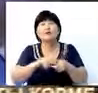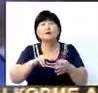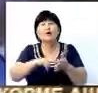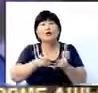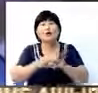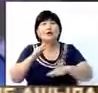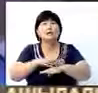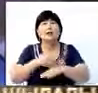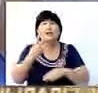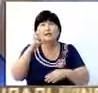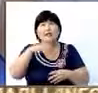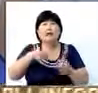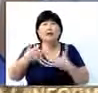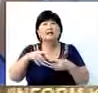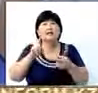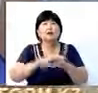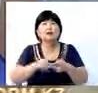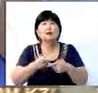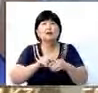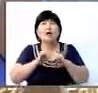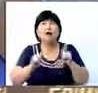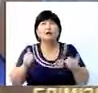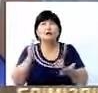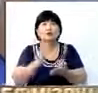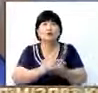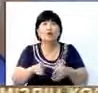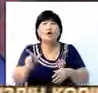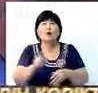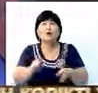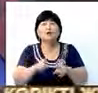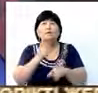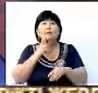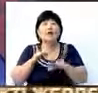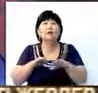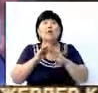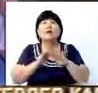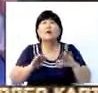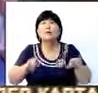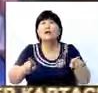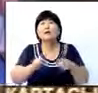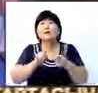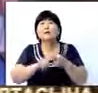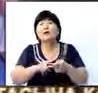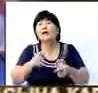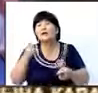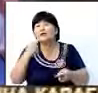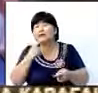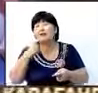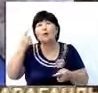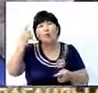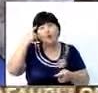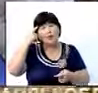жобалық сабақтар екі ел арасындағы байланысты одан әрі арттыра түседі, дейді қос тарапта бір ауыздан. Балғындар жүйелік байланыс арқылы тіл мен ойды